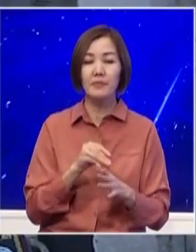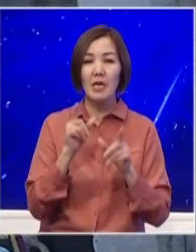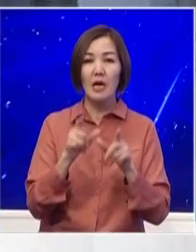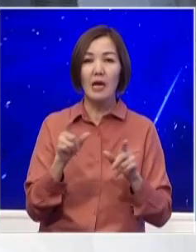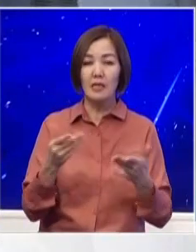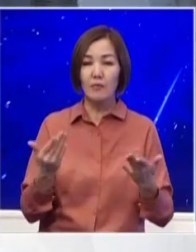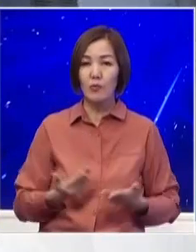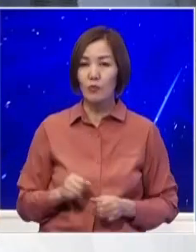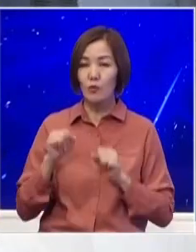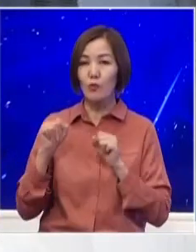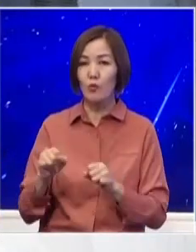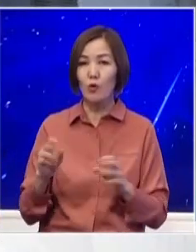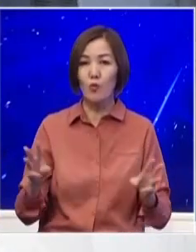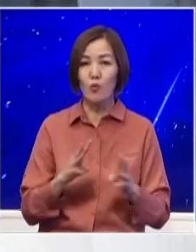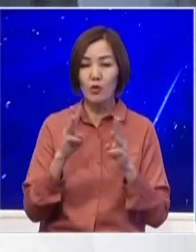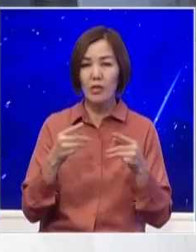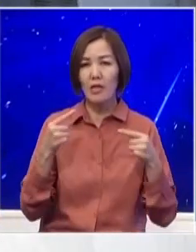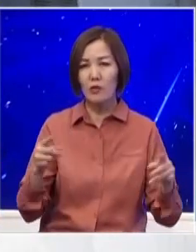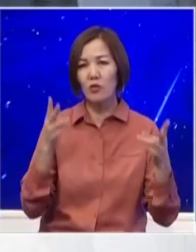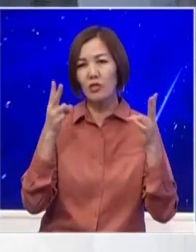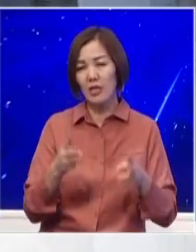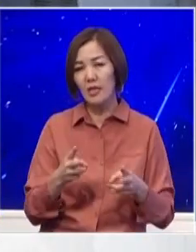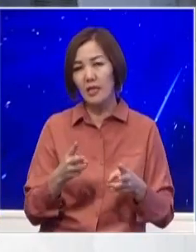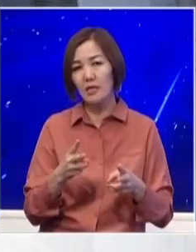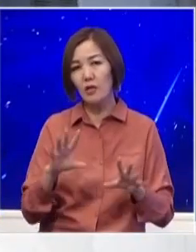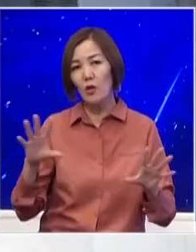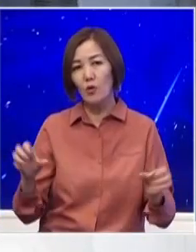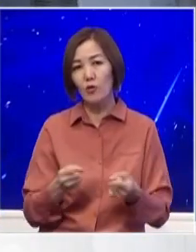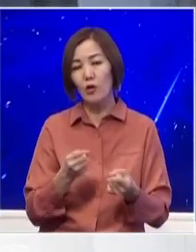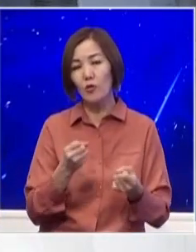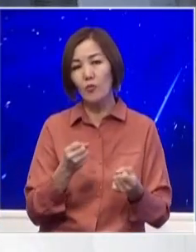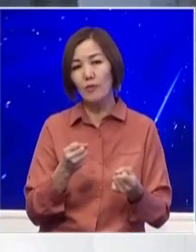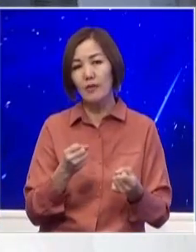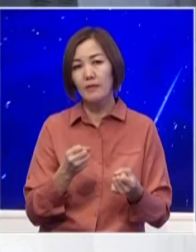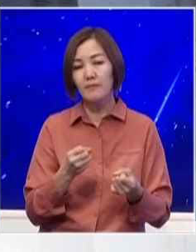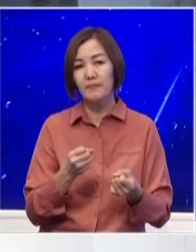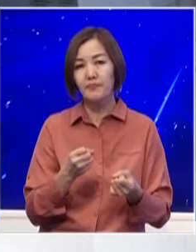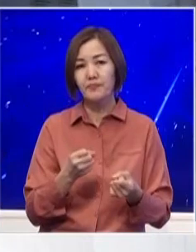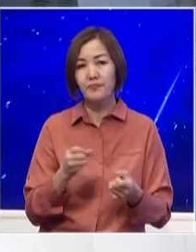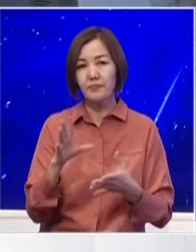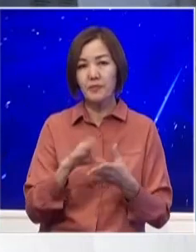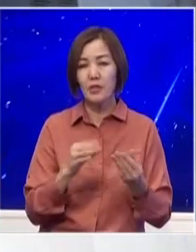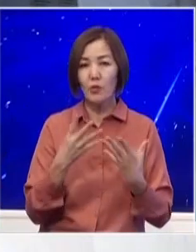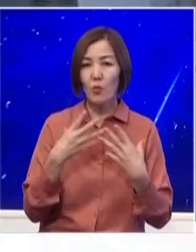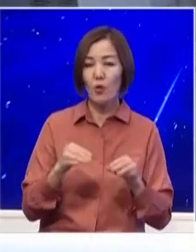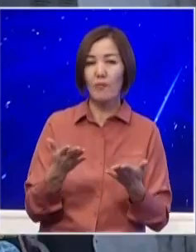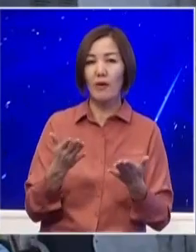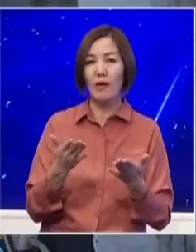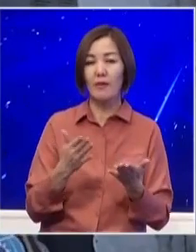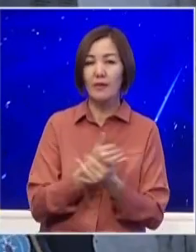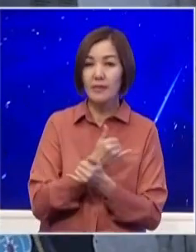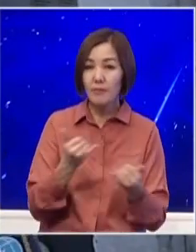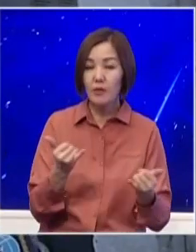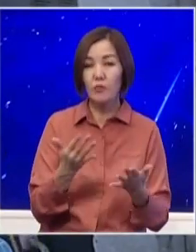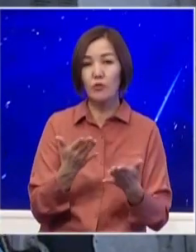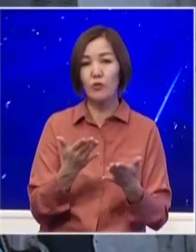адамдарды өрттен құтқарып, өрттен ғана емес, және басқа да төтенше жағдайлардан құтқарып, және де қоғамға пайдалы